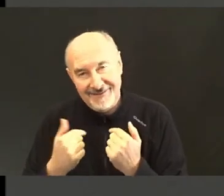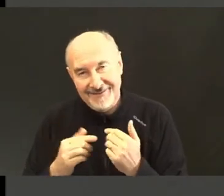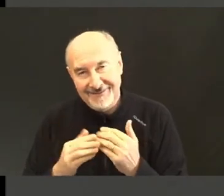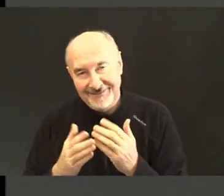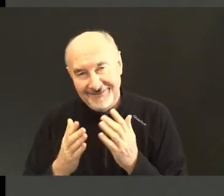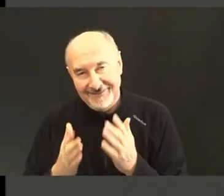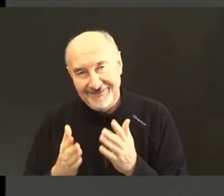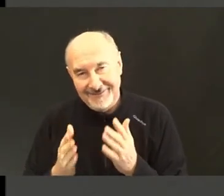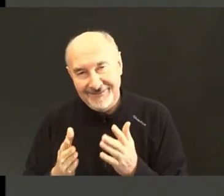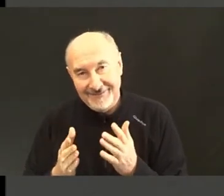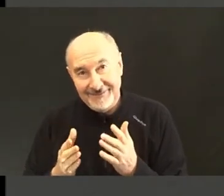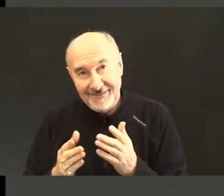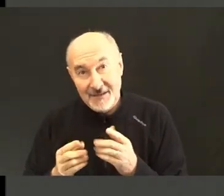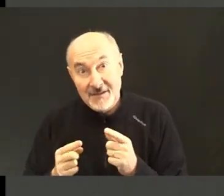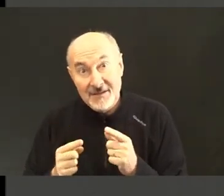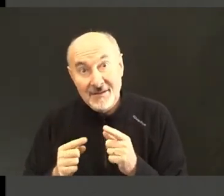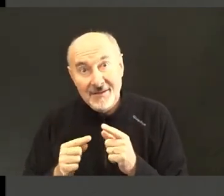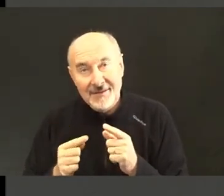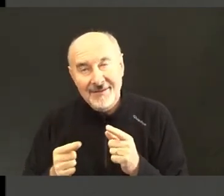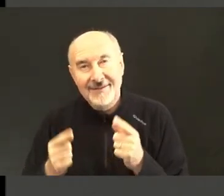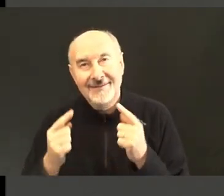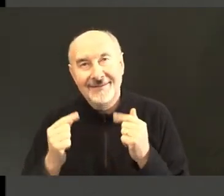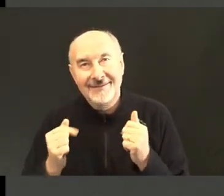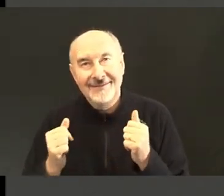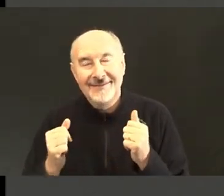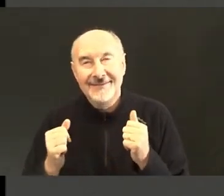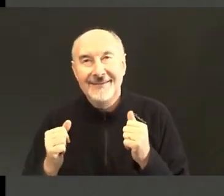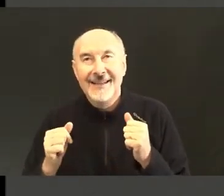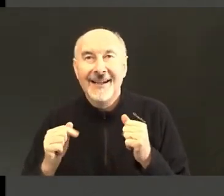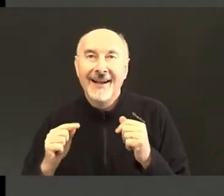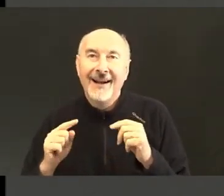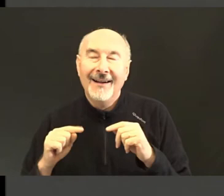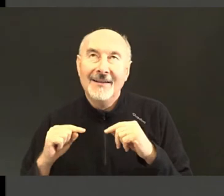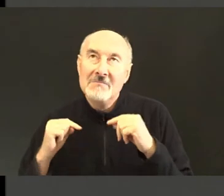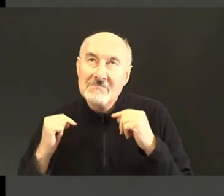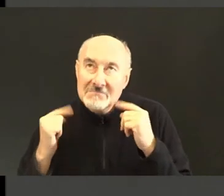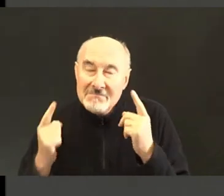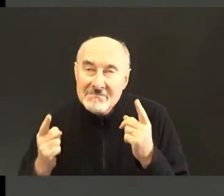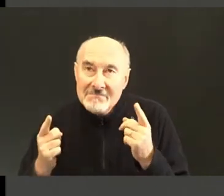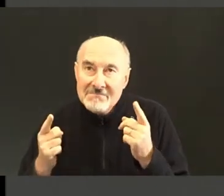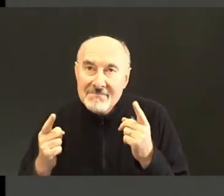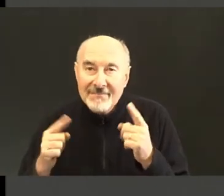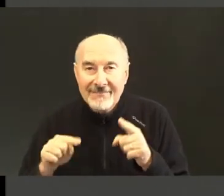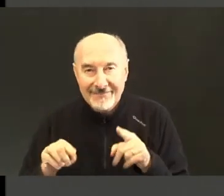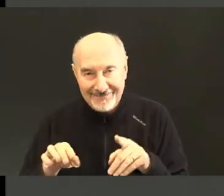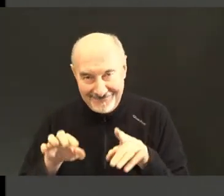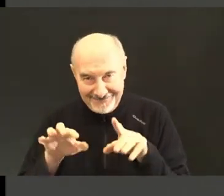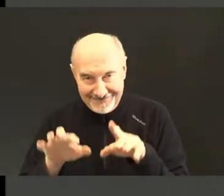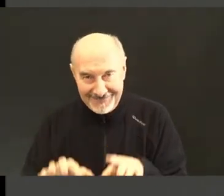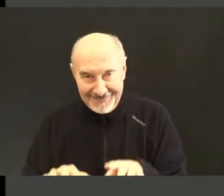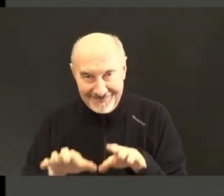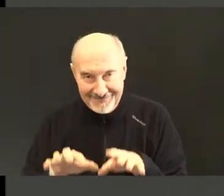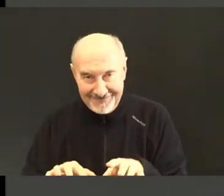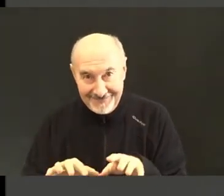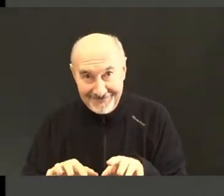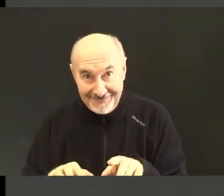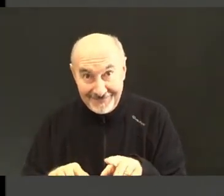Il futuro deve venire. Il passato era prima e il presente è